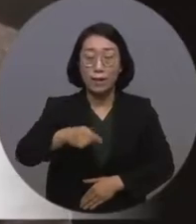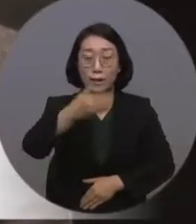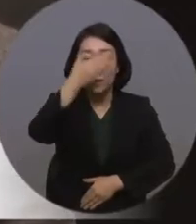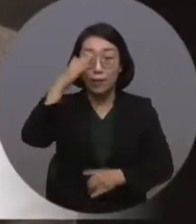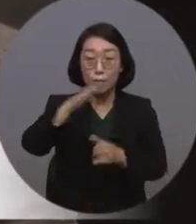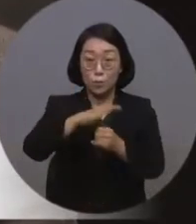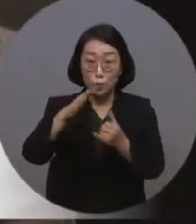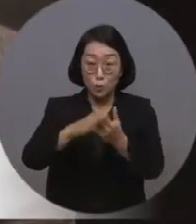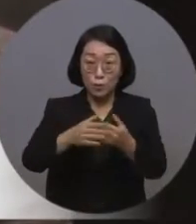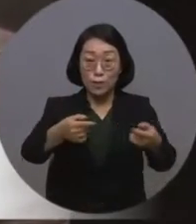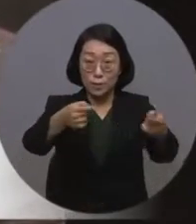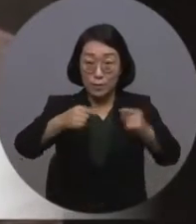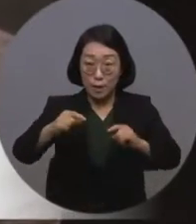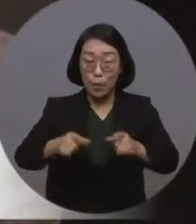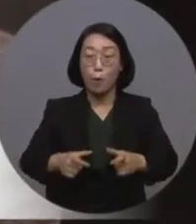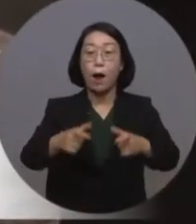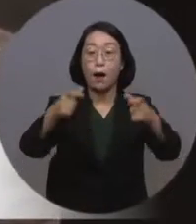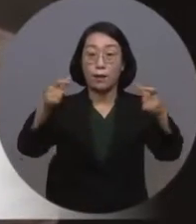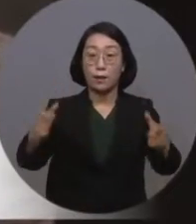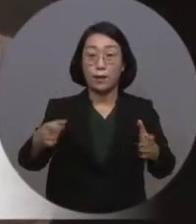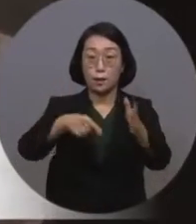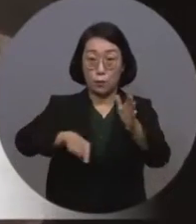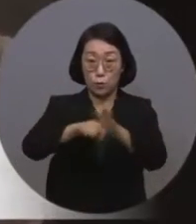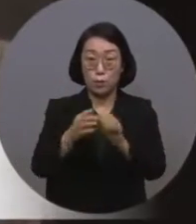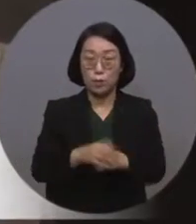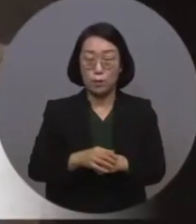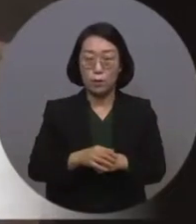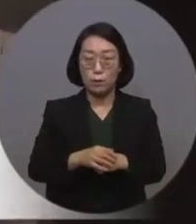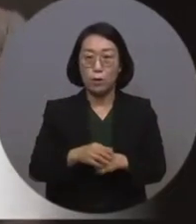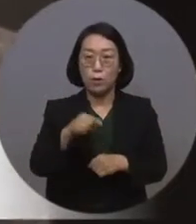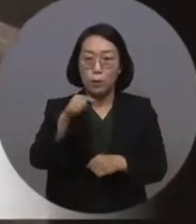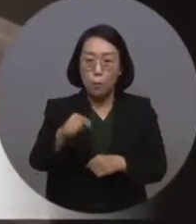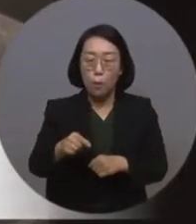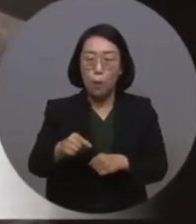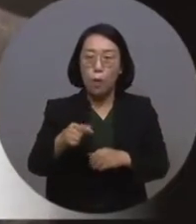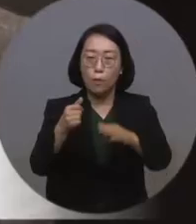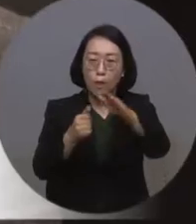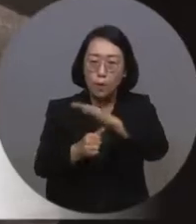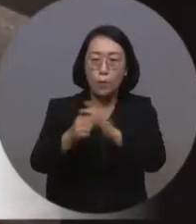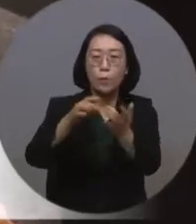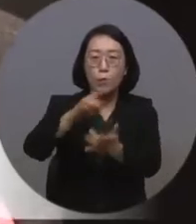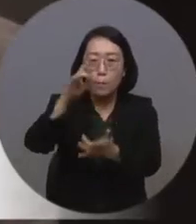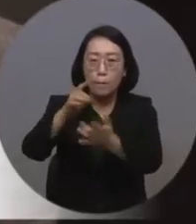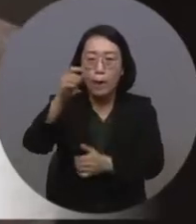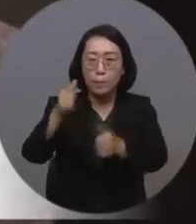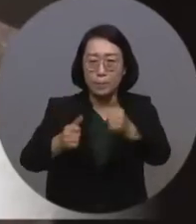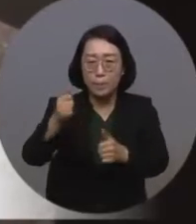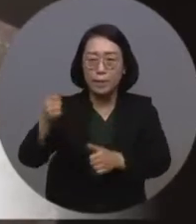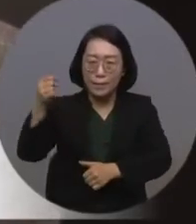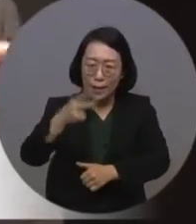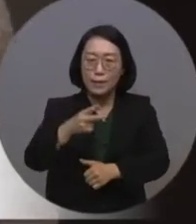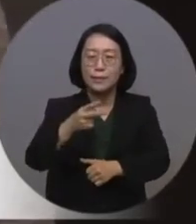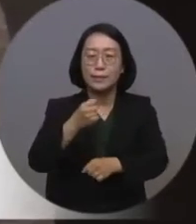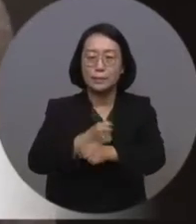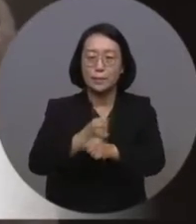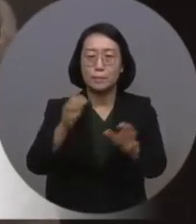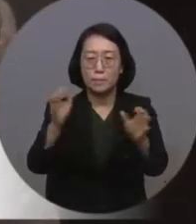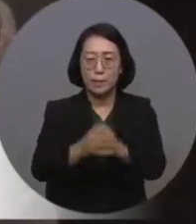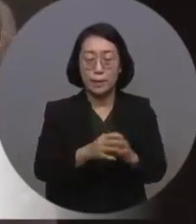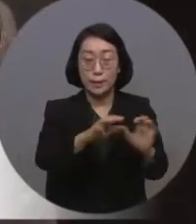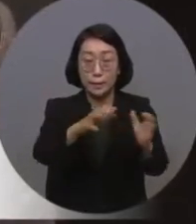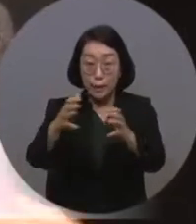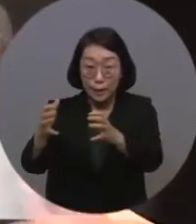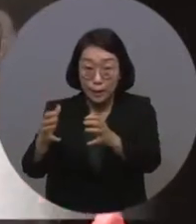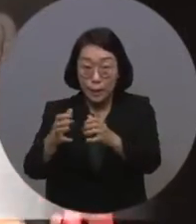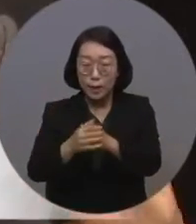청소년의 참여 기회를 좀 확대하기 위해서 내셔널 컴피티션, 국가대표 선발전 이런 거를 다시 개최할 생각이에요. 국가별